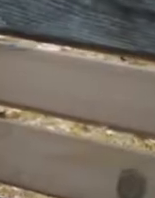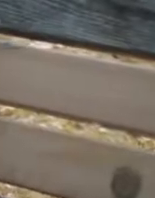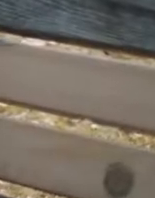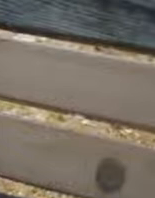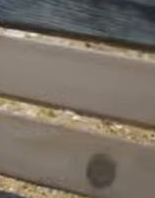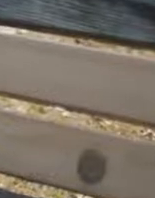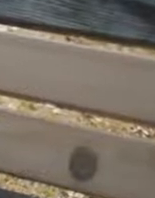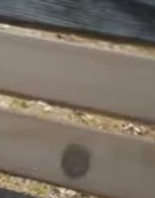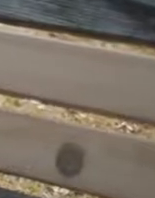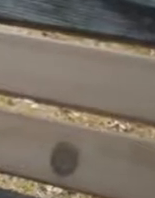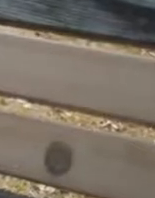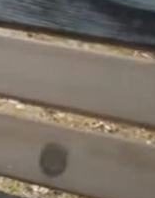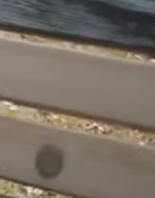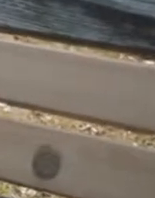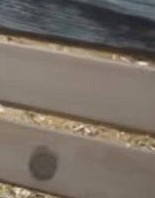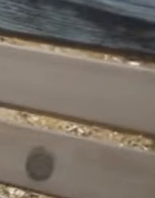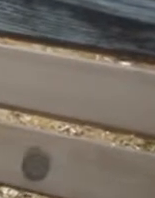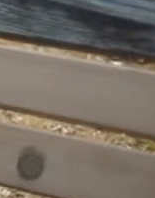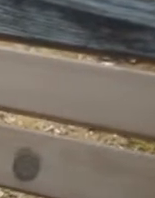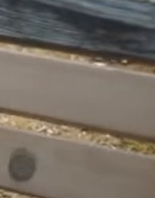agar fikiran menjadi lapang.